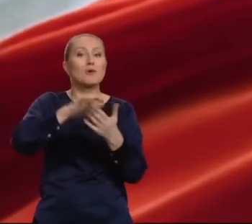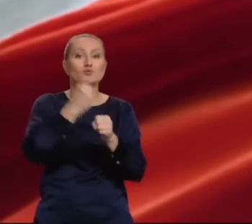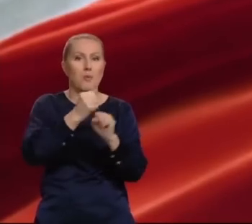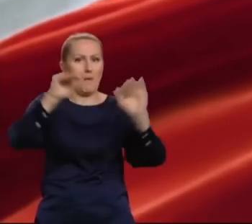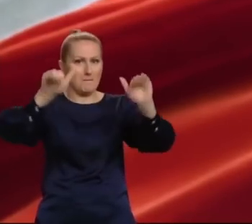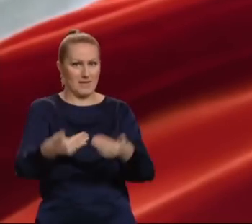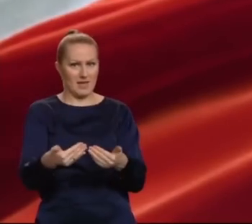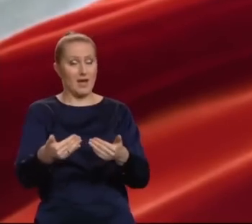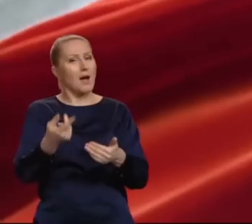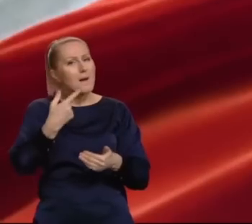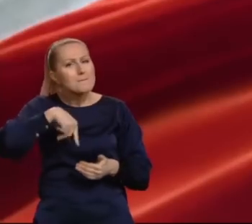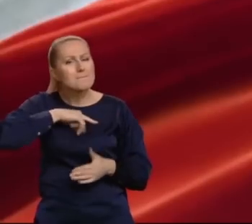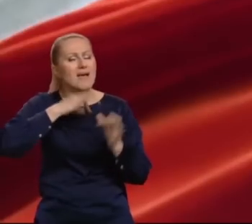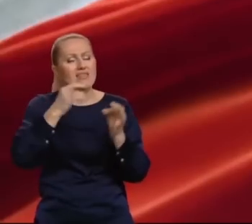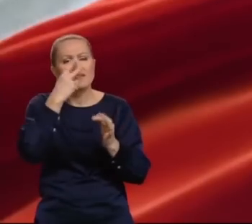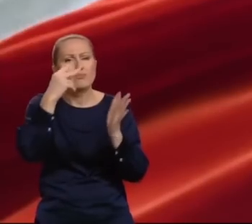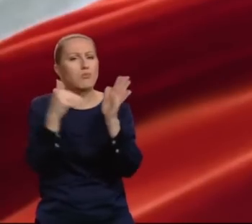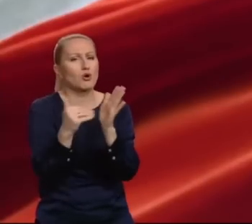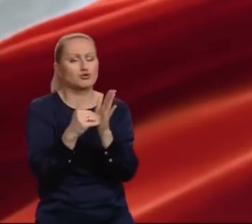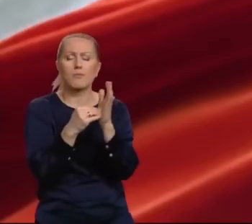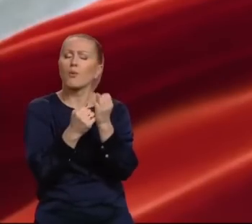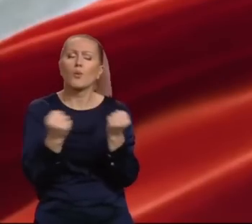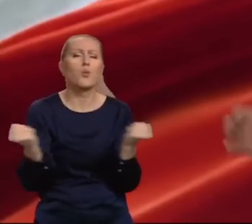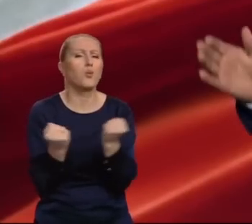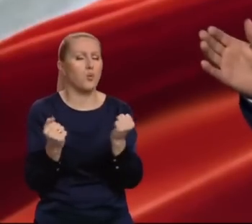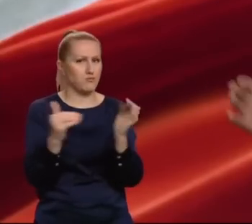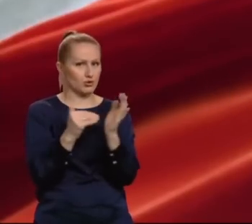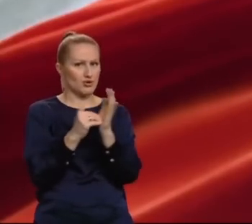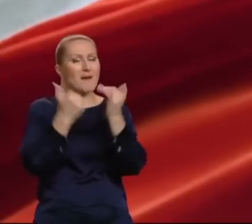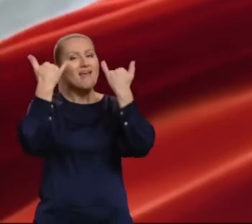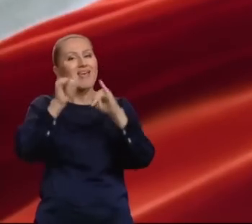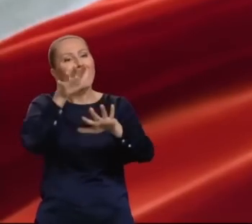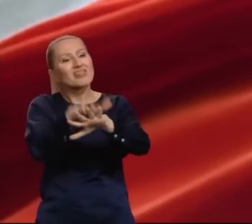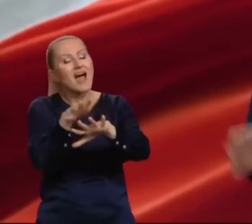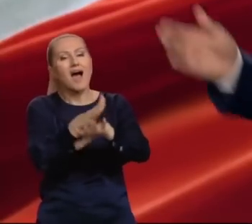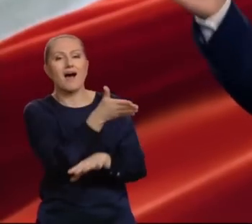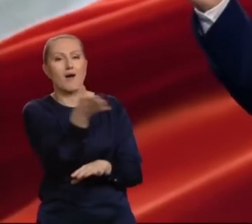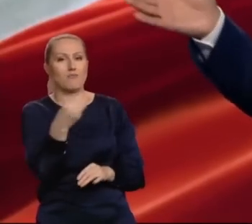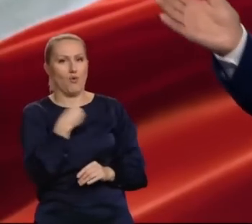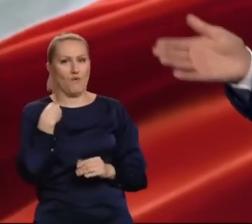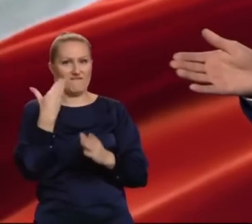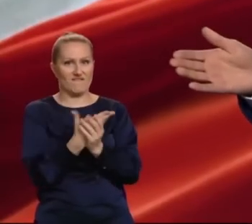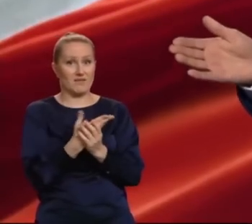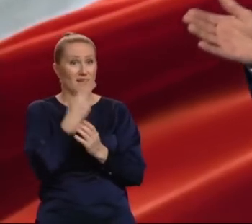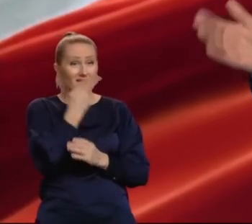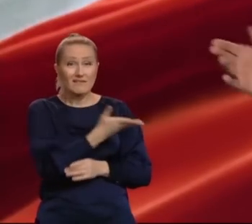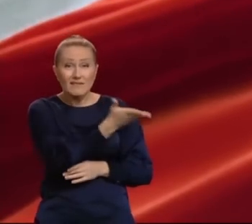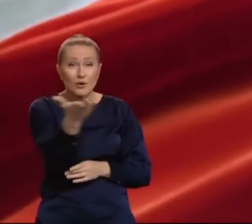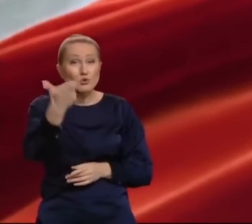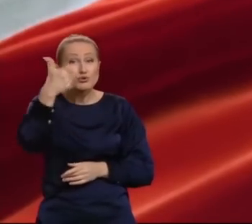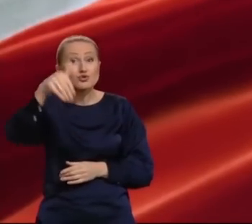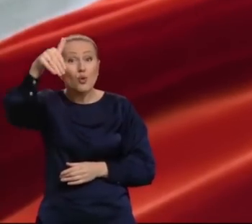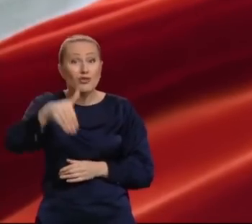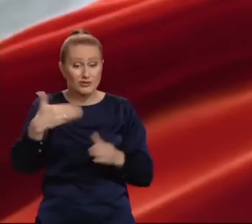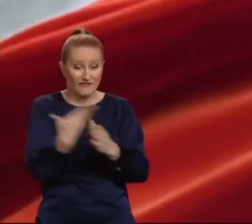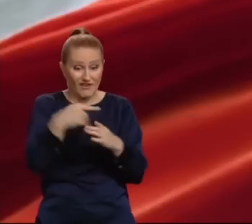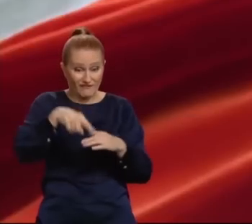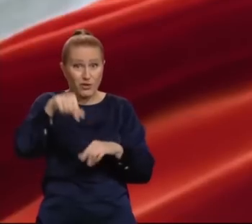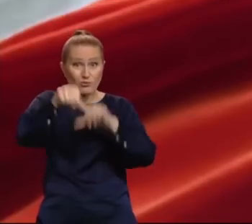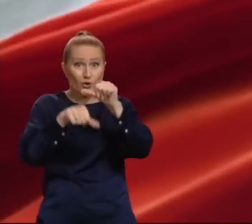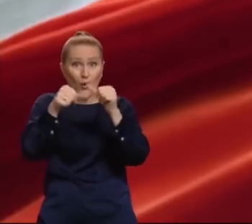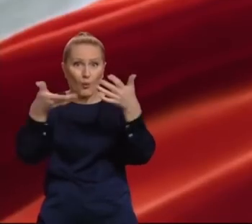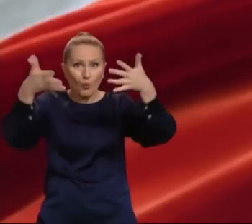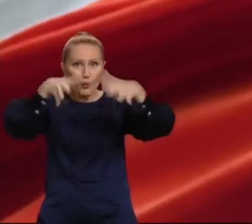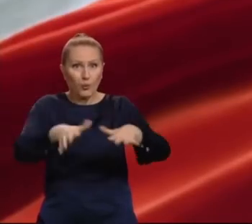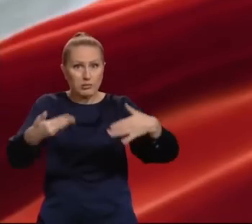Dzisiaj potrzebujemy też, tam i to fabryka bardzo potrzebujemy, i pewnie jest 20% innego podejścia bezrobocia do polskich firm, których 100 tysięcy zamknęło się w tym roku. My, Trzecia